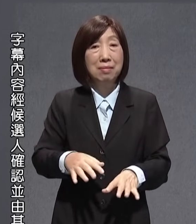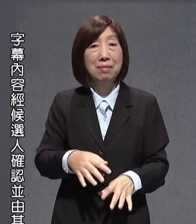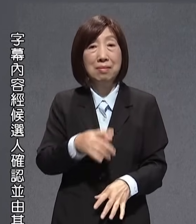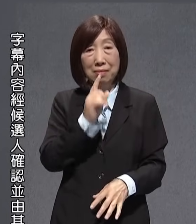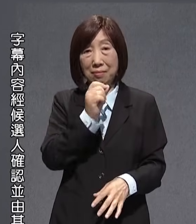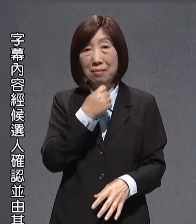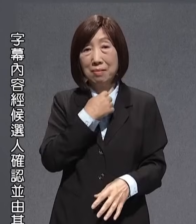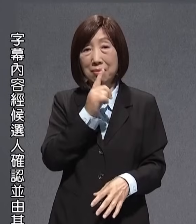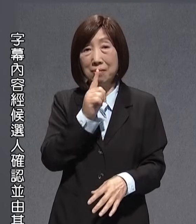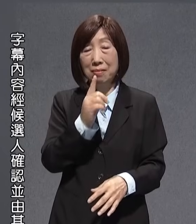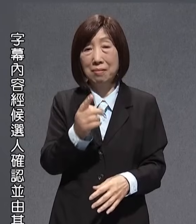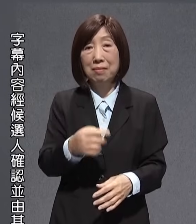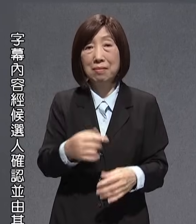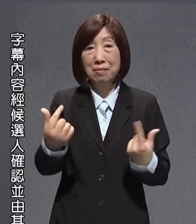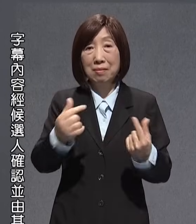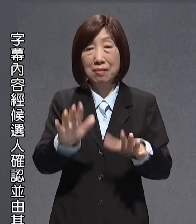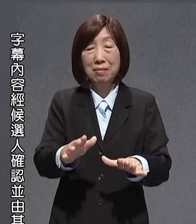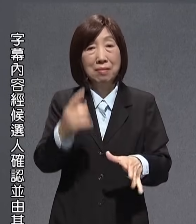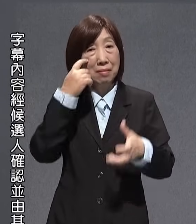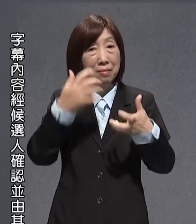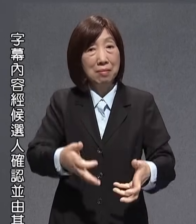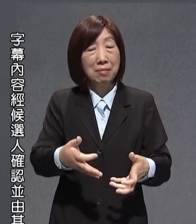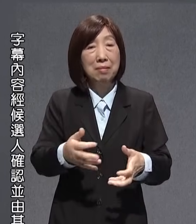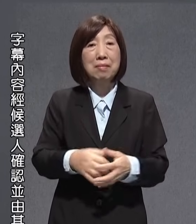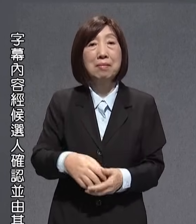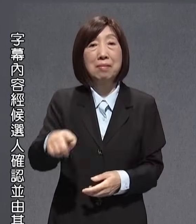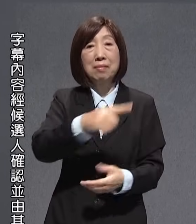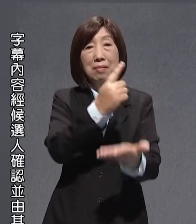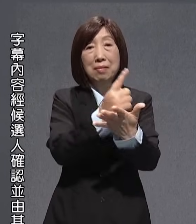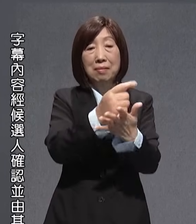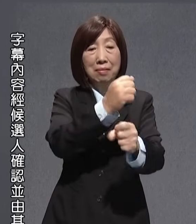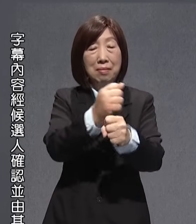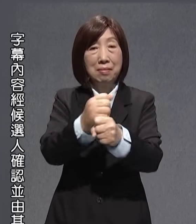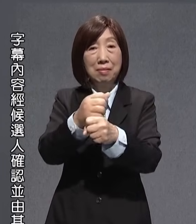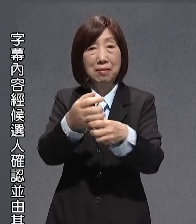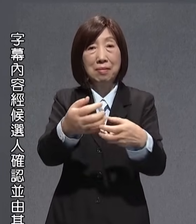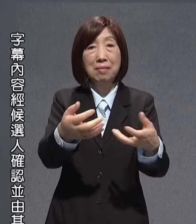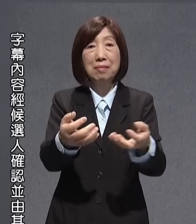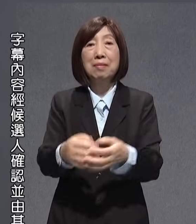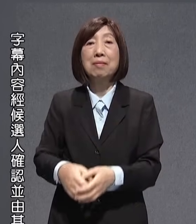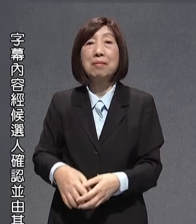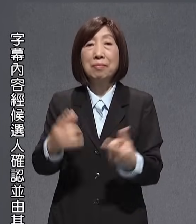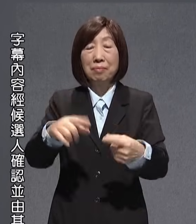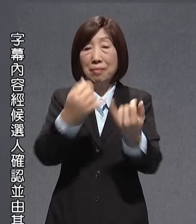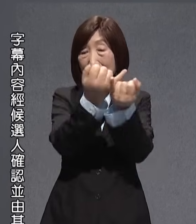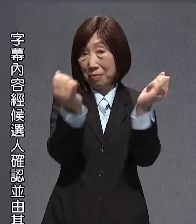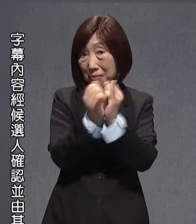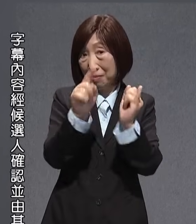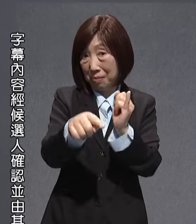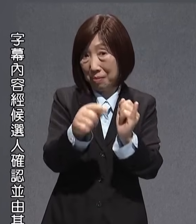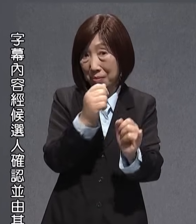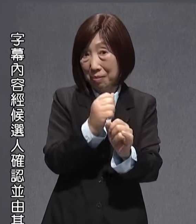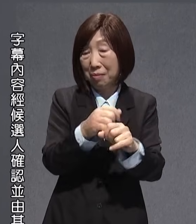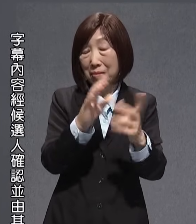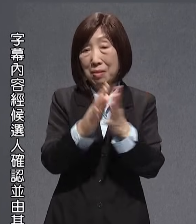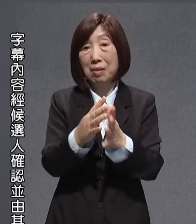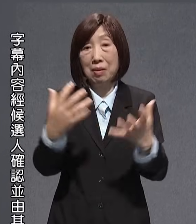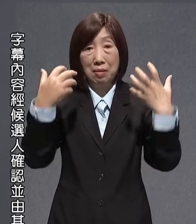代志，我要注重是女性在各行各业蓬勃发展，因为女性撑起了半边